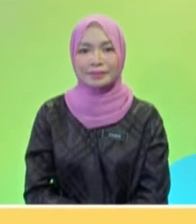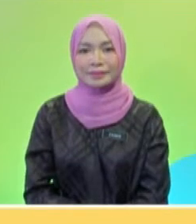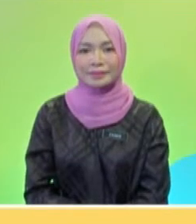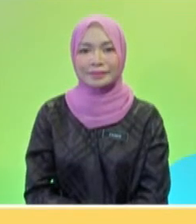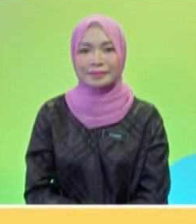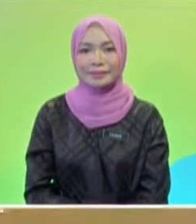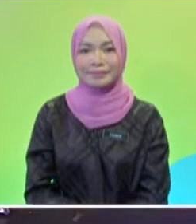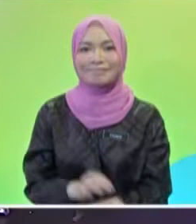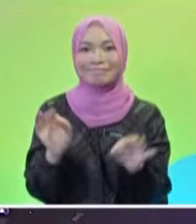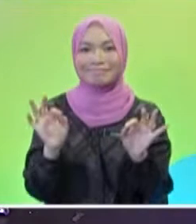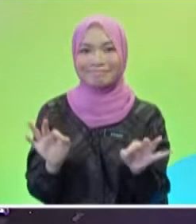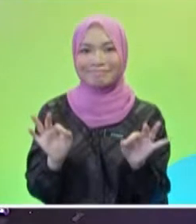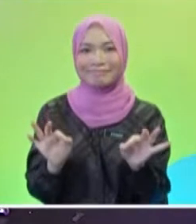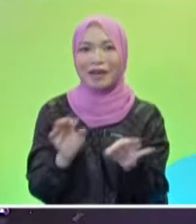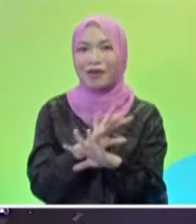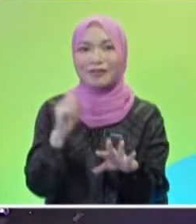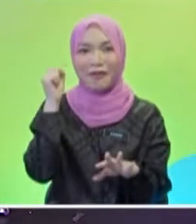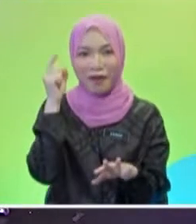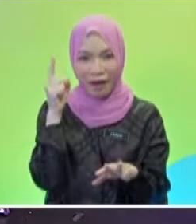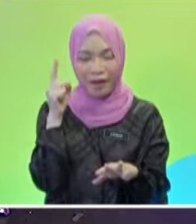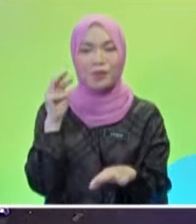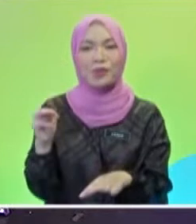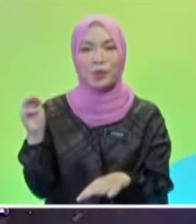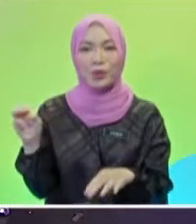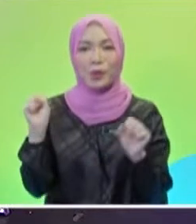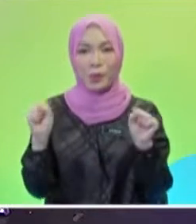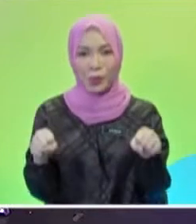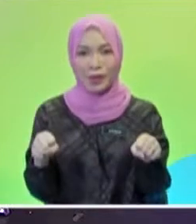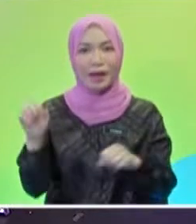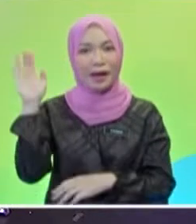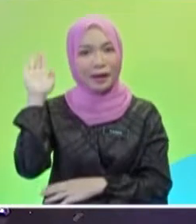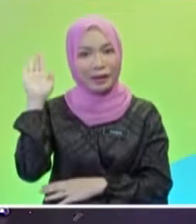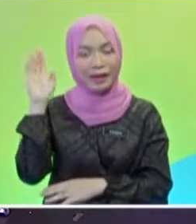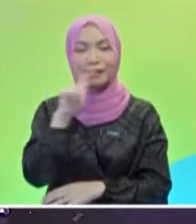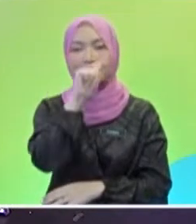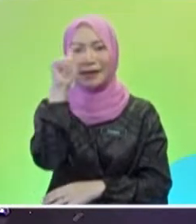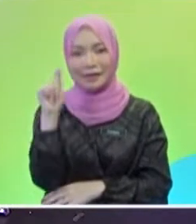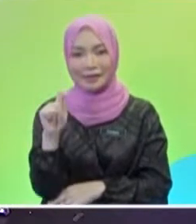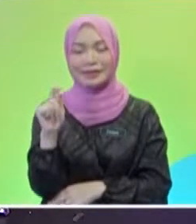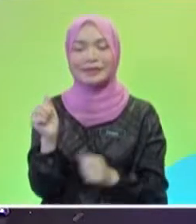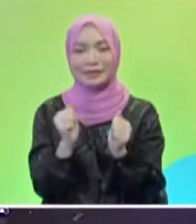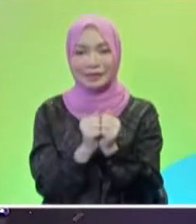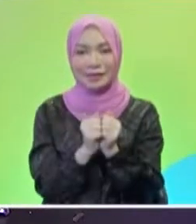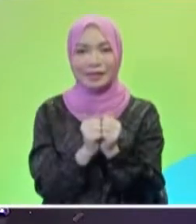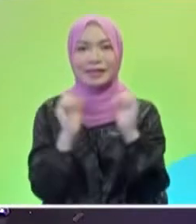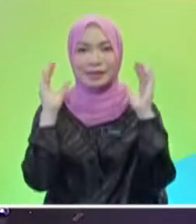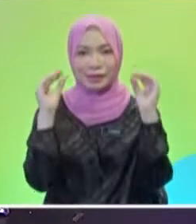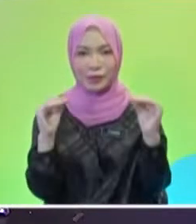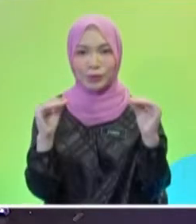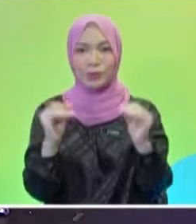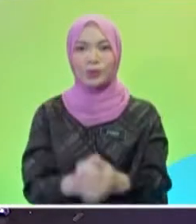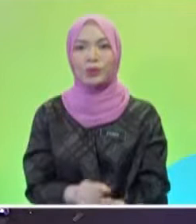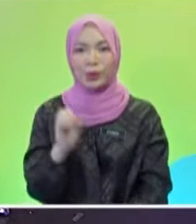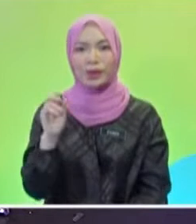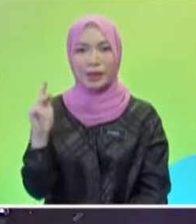tetap mau Difollow angkanya ingatan kedamaian disukai di rumah boleh nggak dongeng susu tapi tak percaya coba